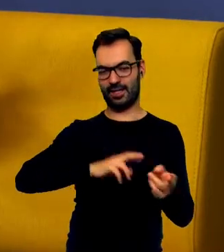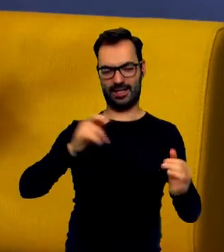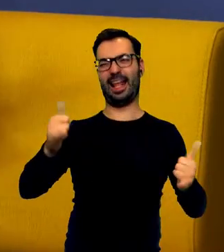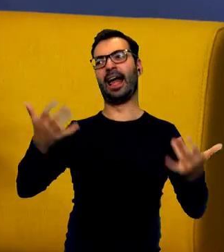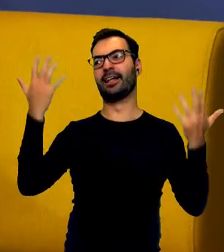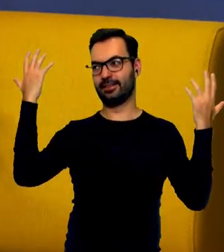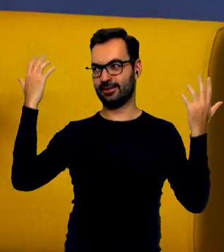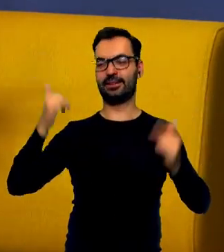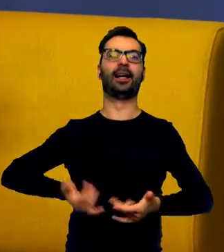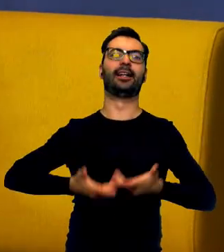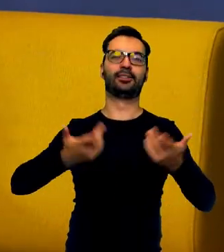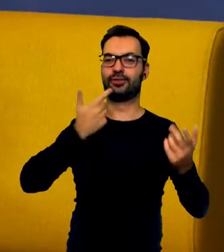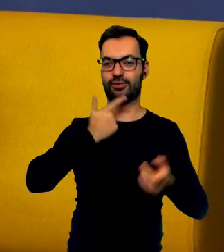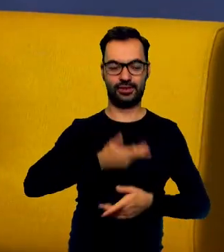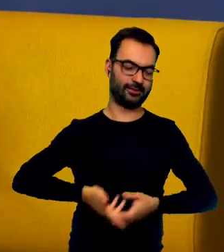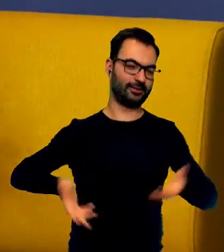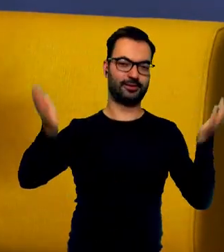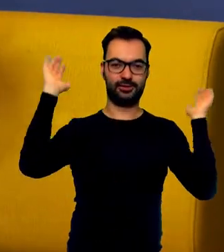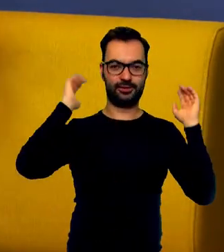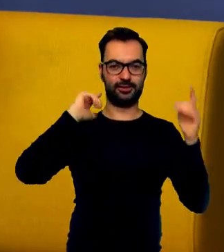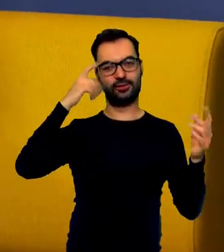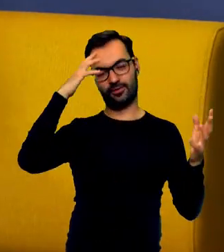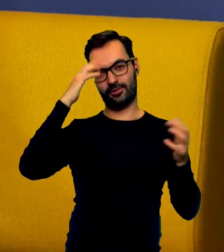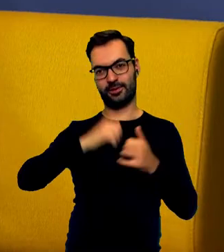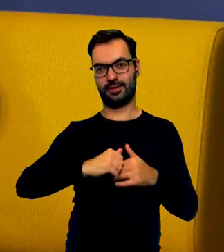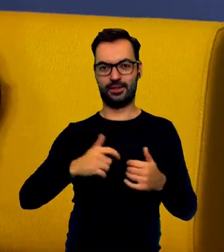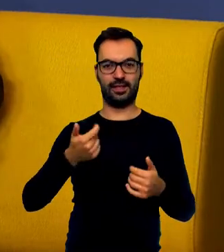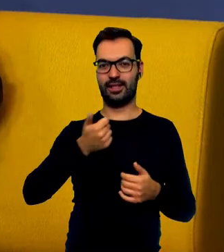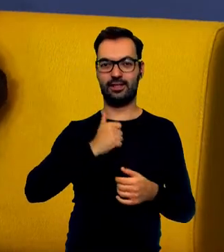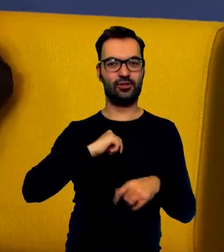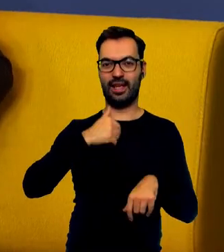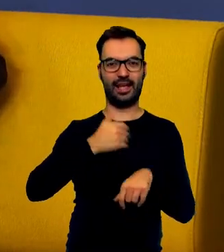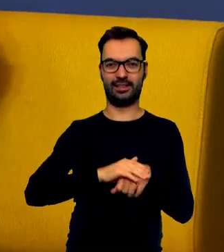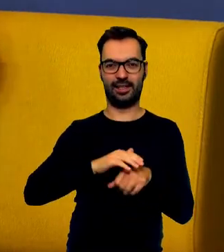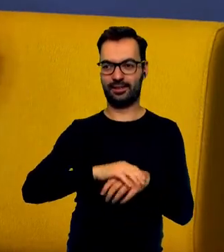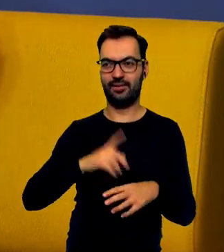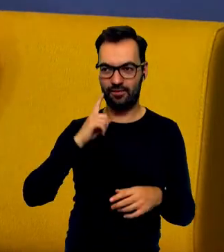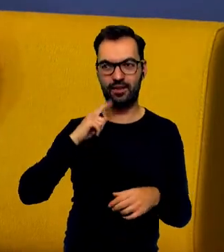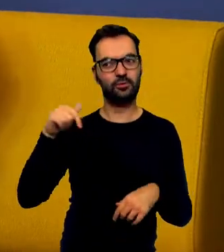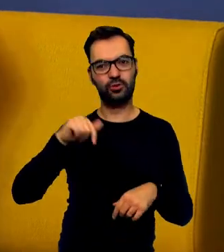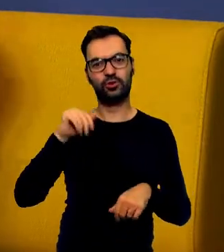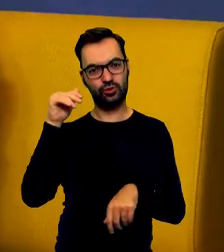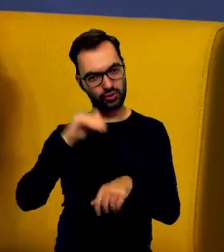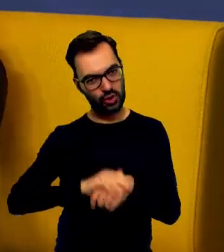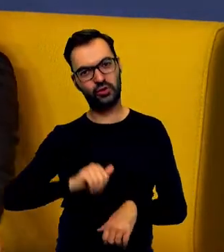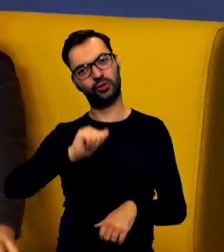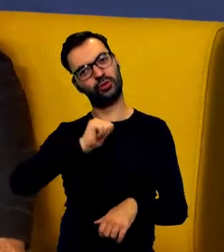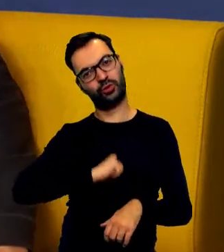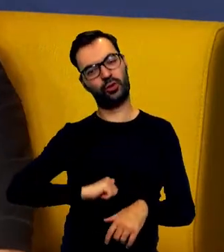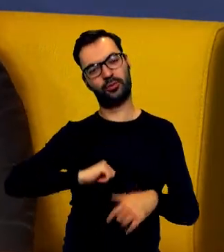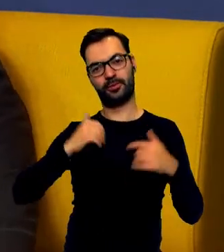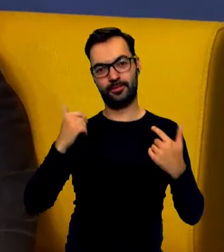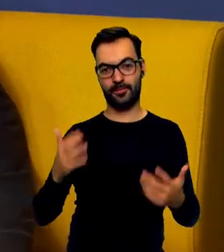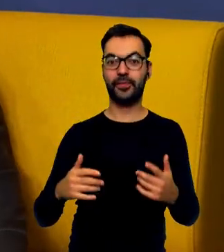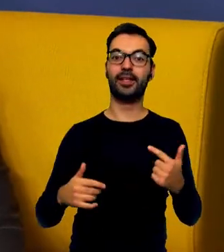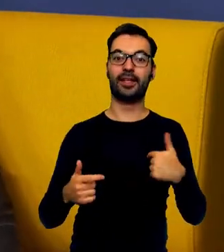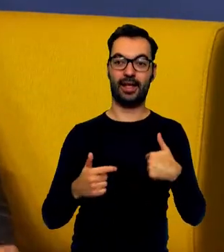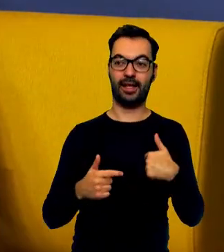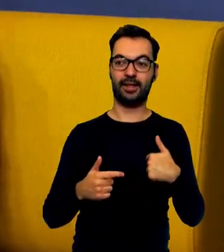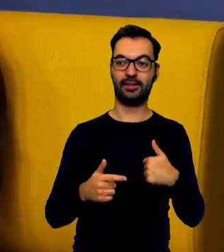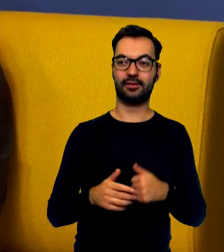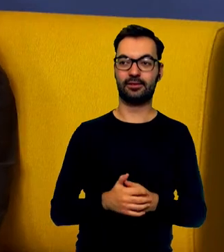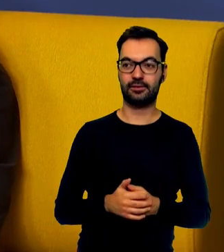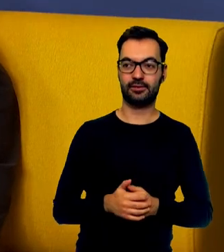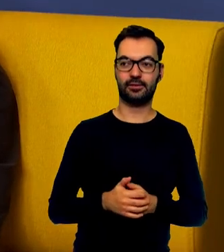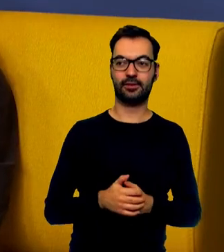reakcji, że jak to w ogóle, co to ma co być? Co to jest Wiszyński wymyśla? Żyj w niezgodzie ze sobą, że właśnie chodzi o to, żeby żyć w zgodzie ze sobą. No więc ja rzeczywiście